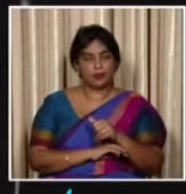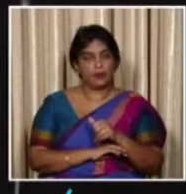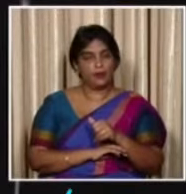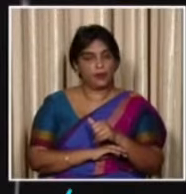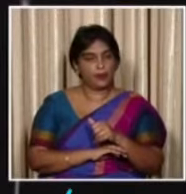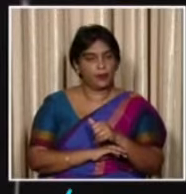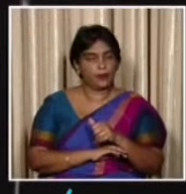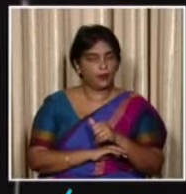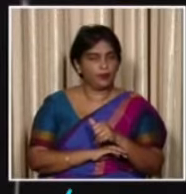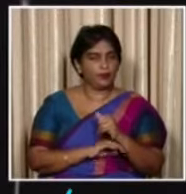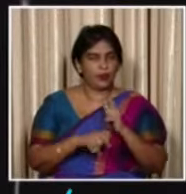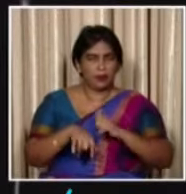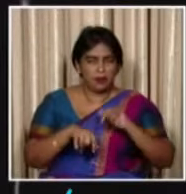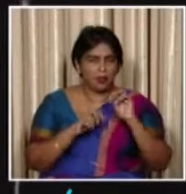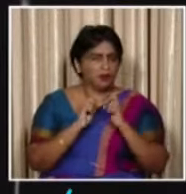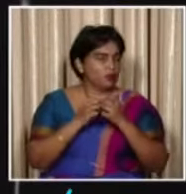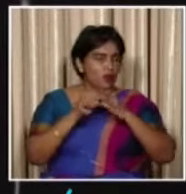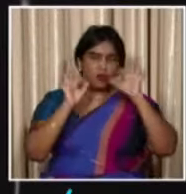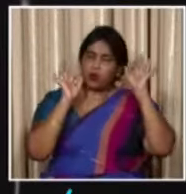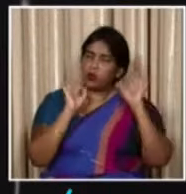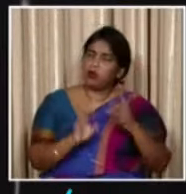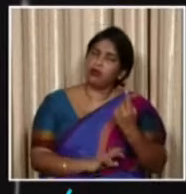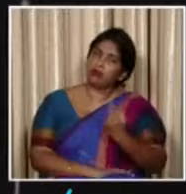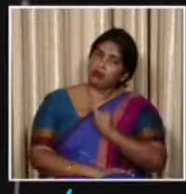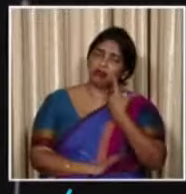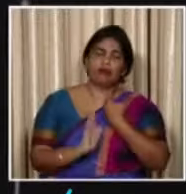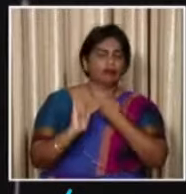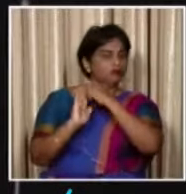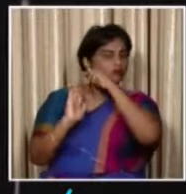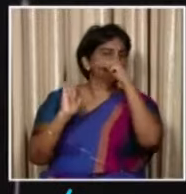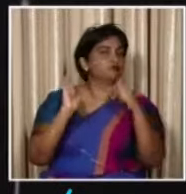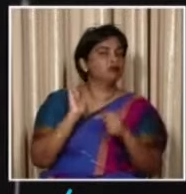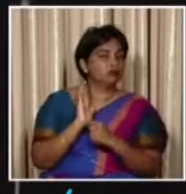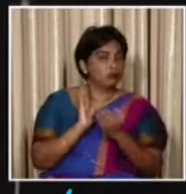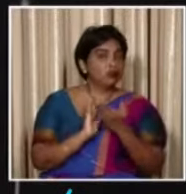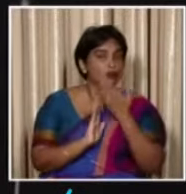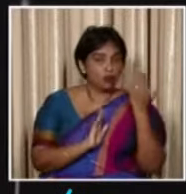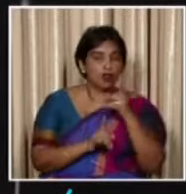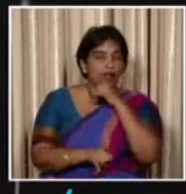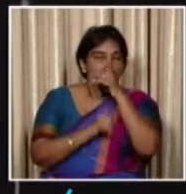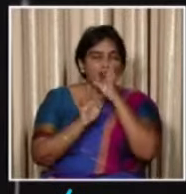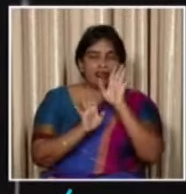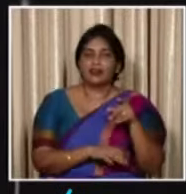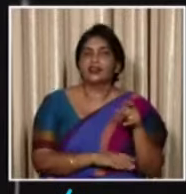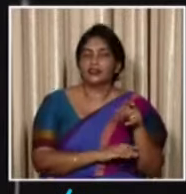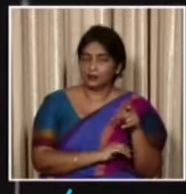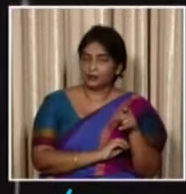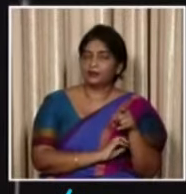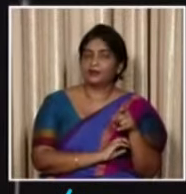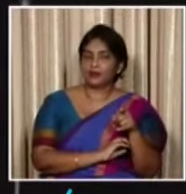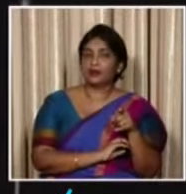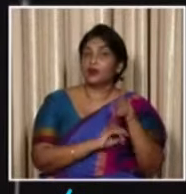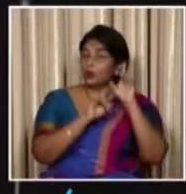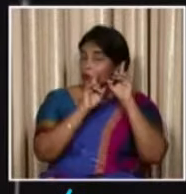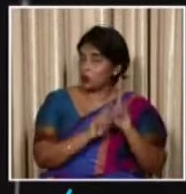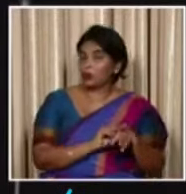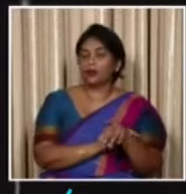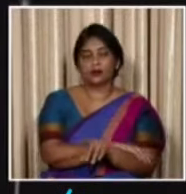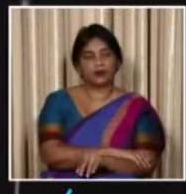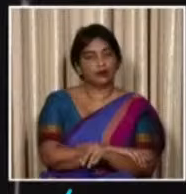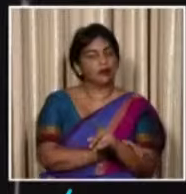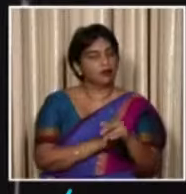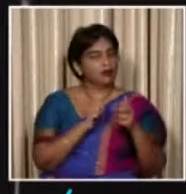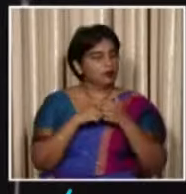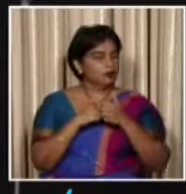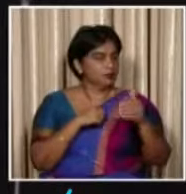මේ අවදානමක් නැතුව අනතුරක් නැතුව එවන් කාන්තාවකට යන්න පුළුවන් කියලා කතාවක් තිබ්බා. ඒ කියන්නේ අන්න ඒ වගේ